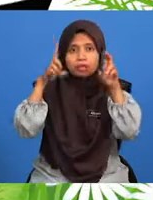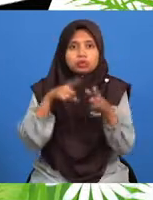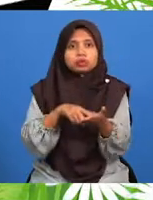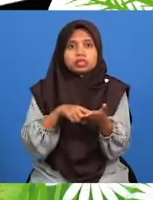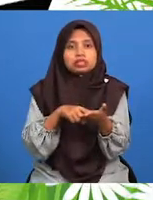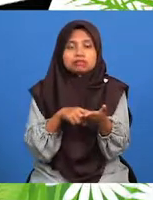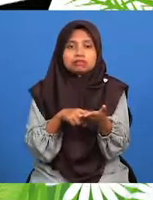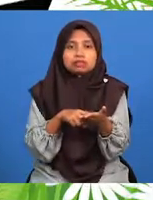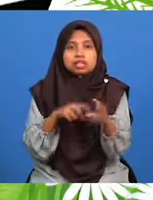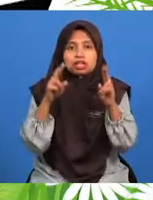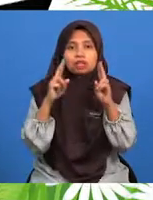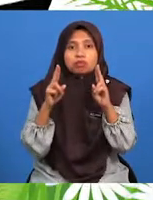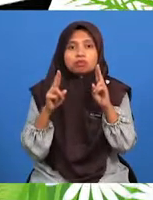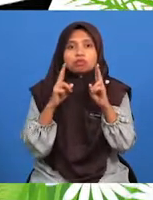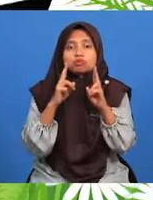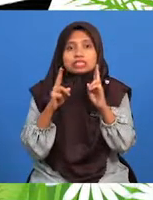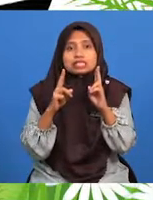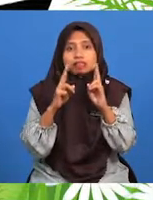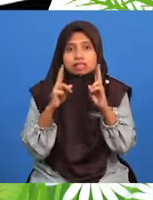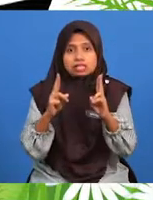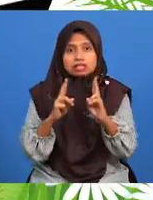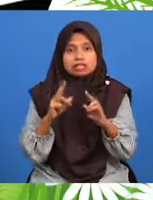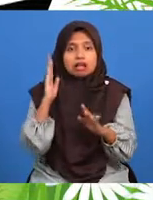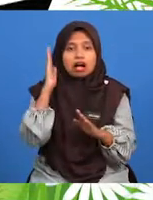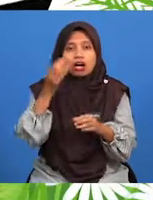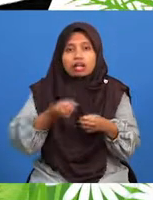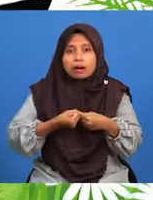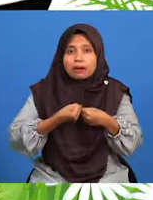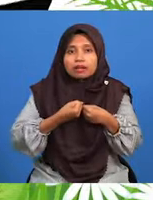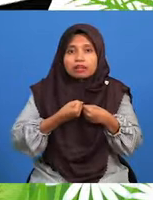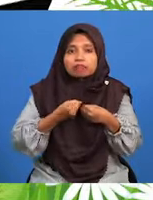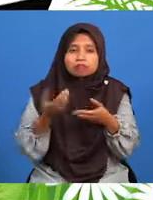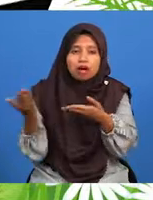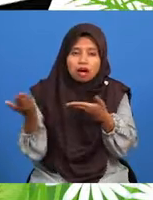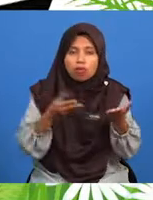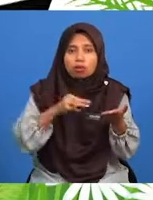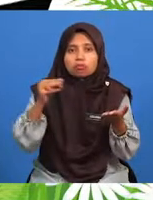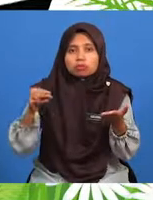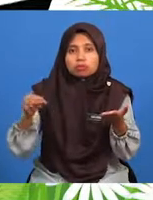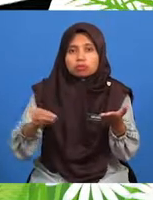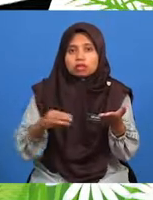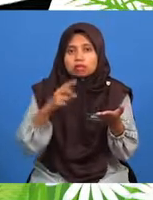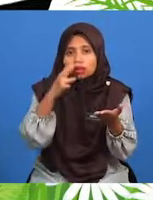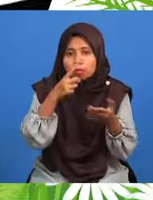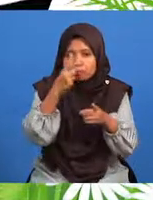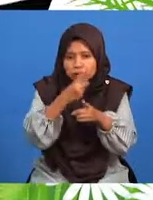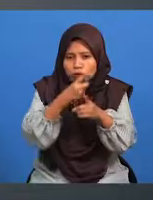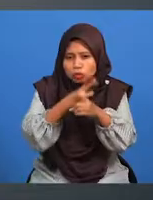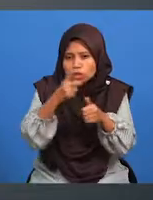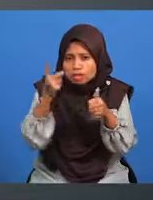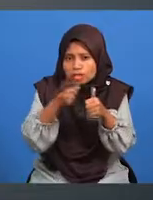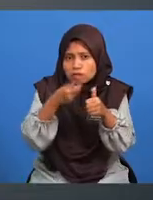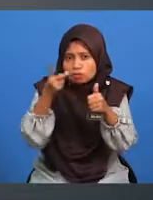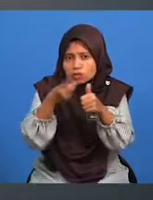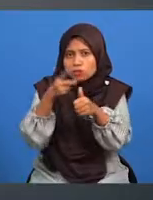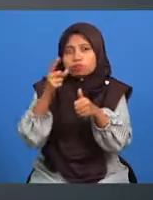lebih mendalam, Ustazah akan bawa murid-murid melayari secara detail satu persatu jenis